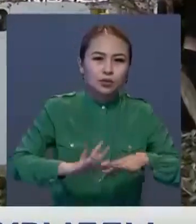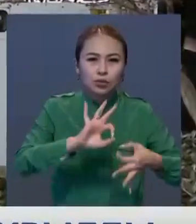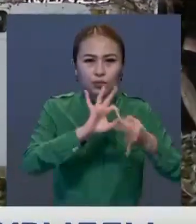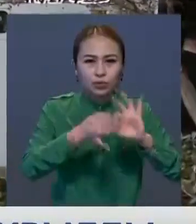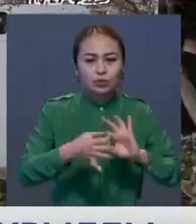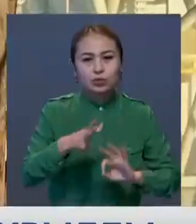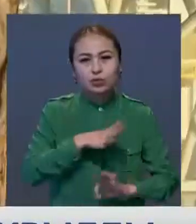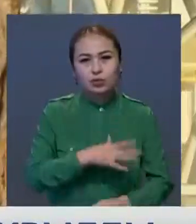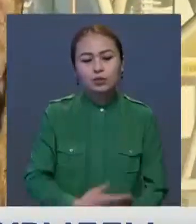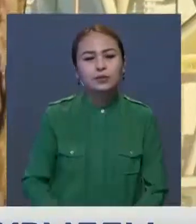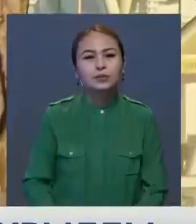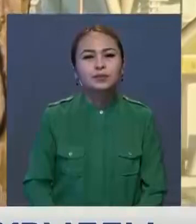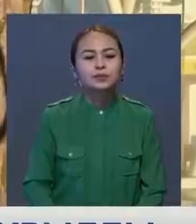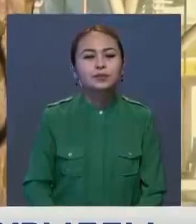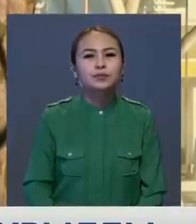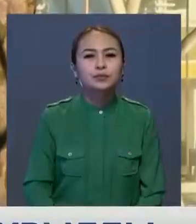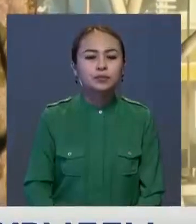қиындай түскендігімен түсіндіреді.